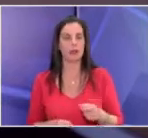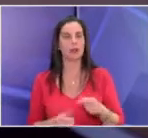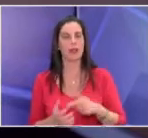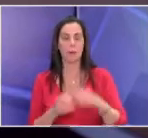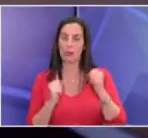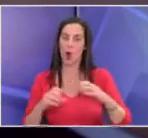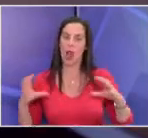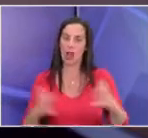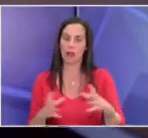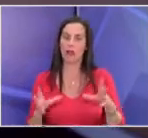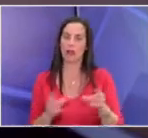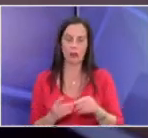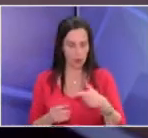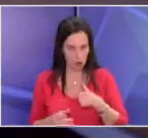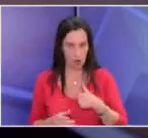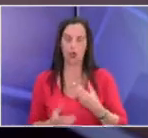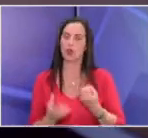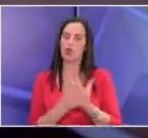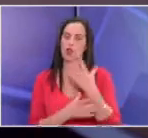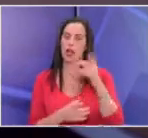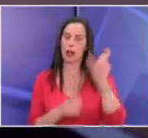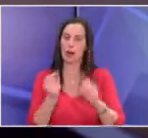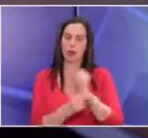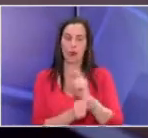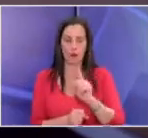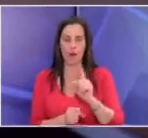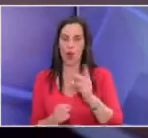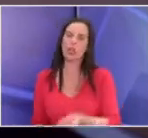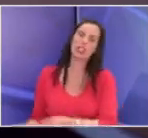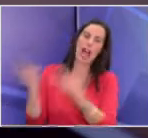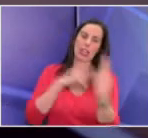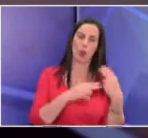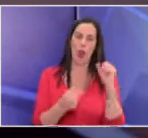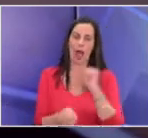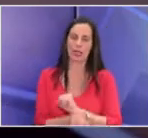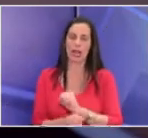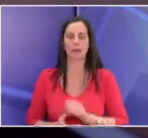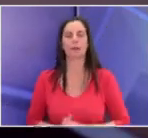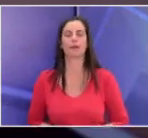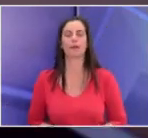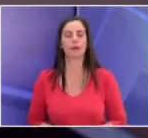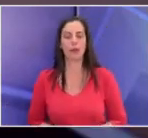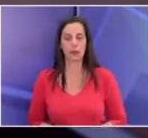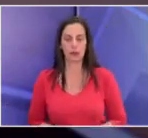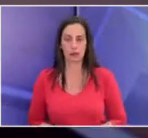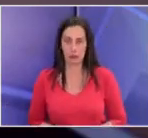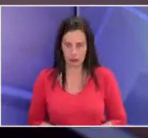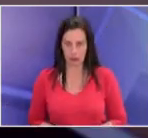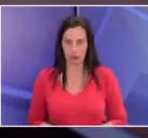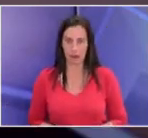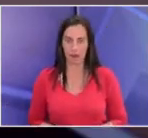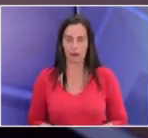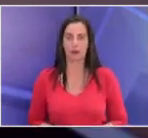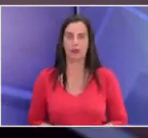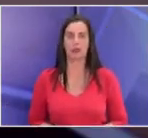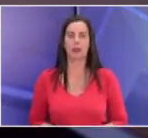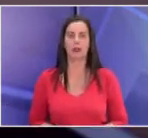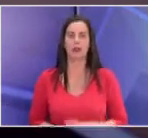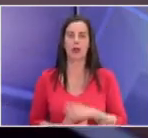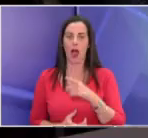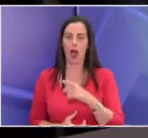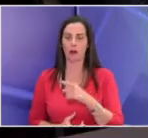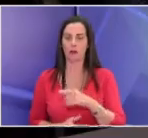זאת אומרת, אם אני עושה... לאוכלוסייה של יושבים בנקודת זמן במדינת ישראל כ-7,000 אסירים, משתחררים כ-5,000 אסירים, תעשו אתם את